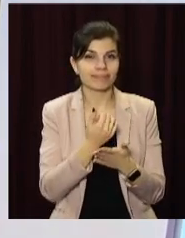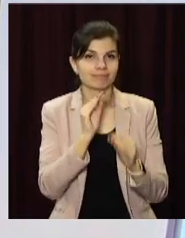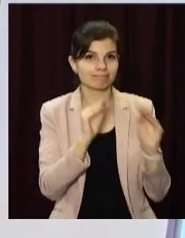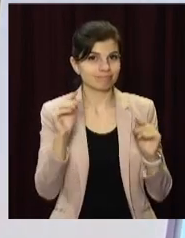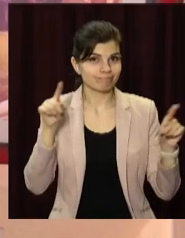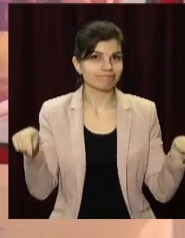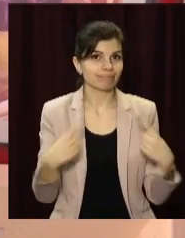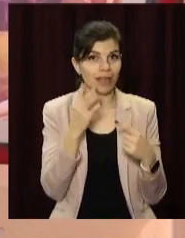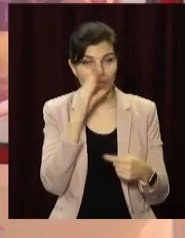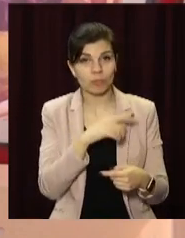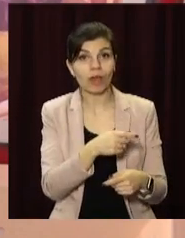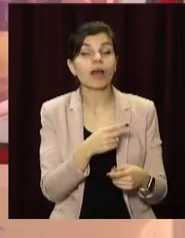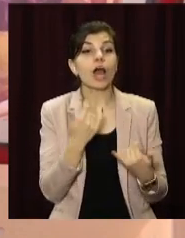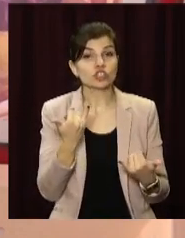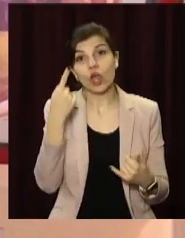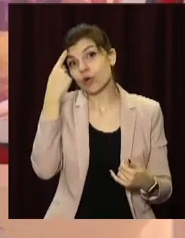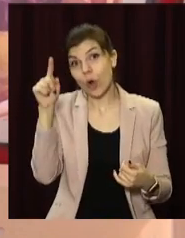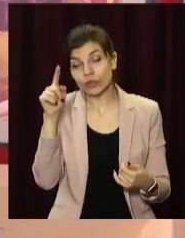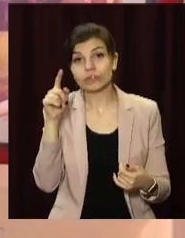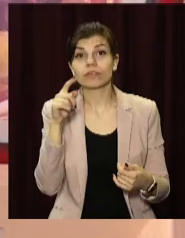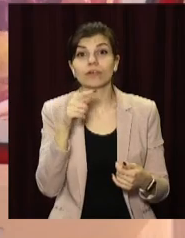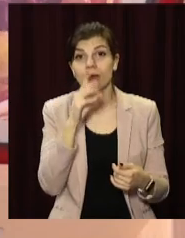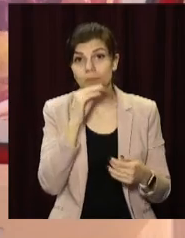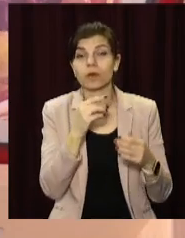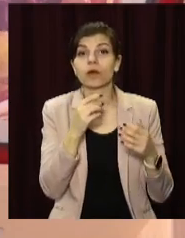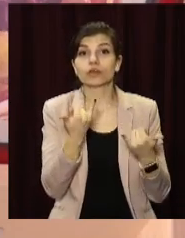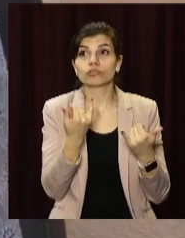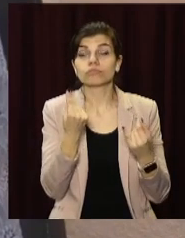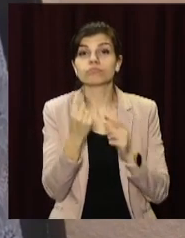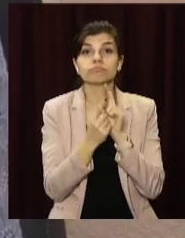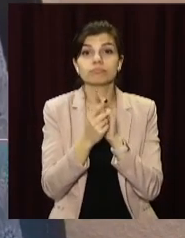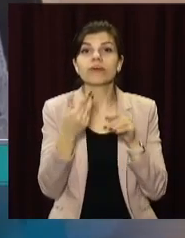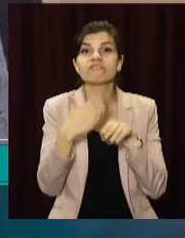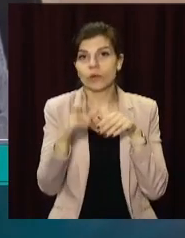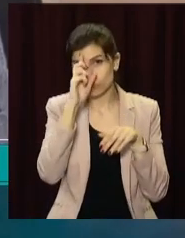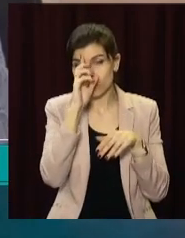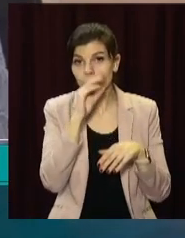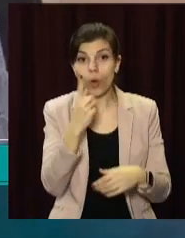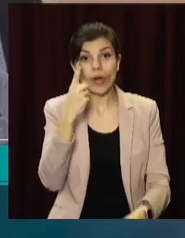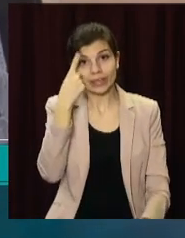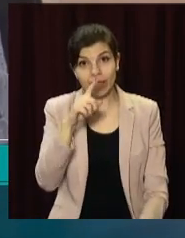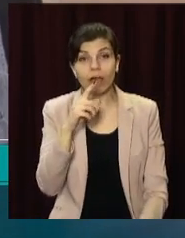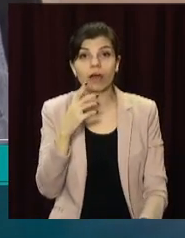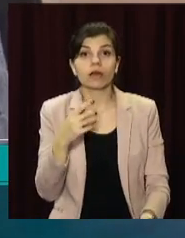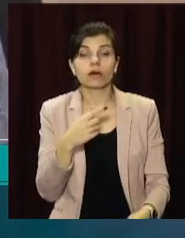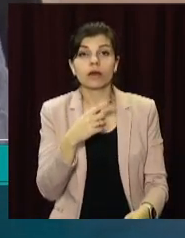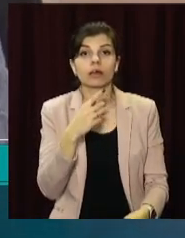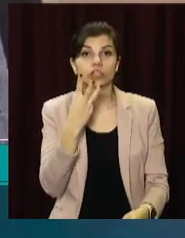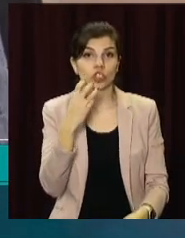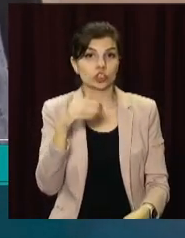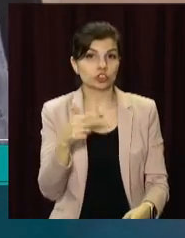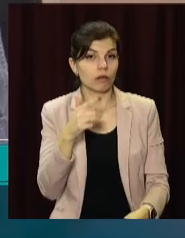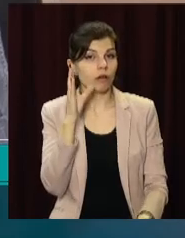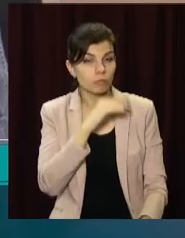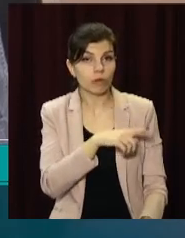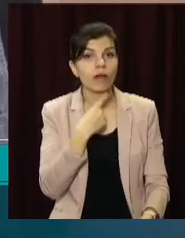проєктів. Тепер кошторис кожної ідеї може сягати 300 тисяч гривень. Ці категорії з назви інфраструктура – це перша категорія,